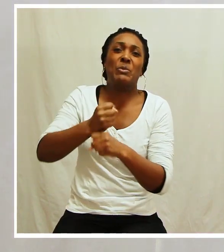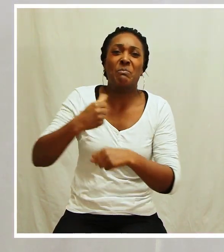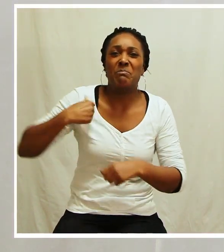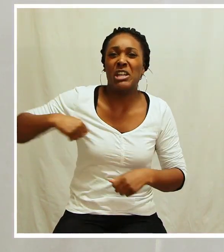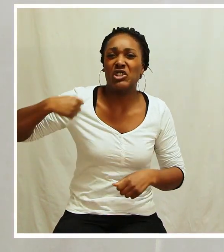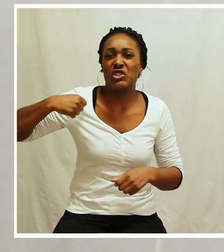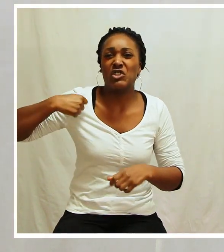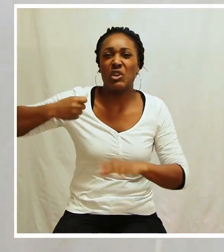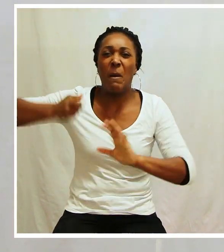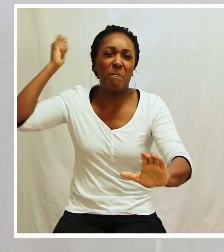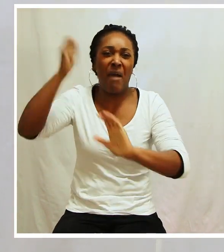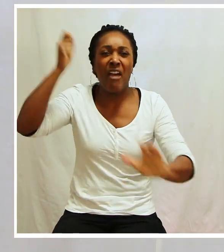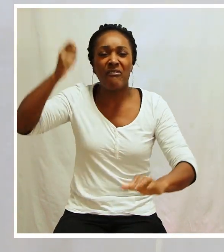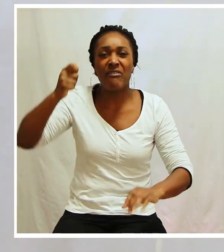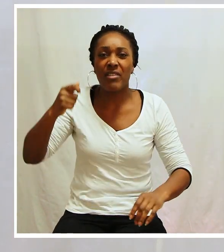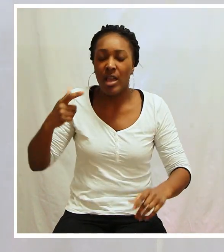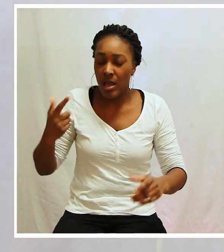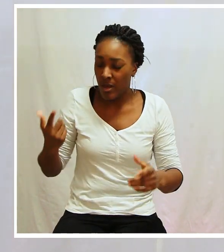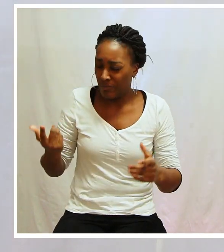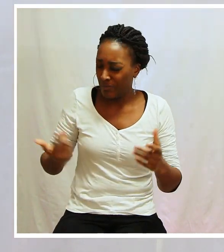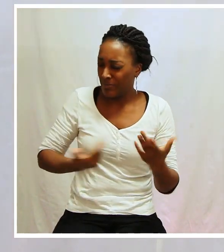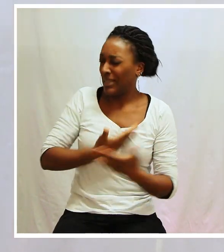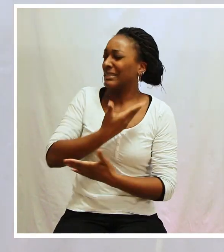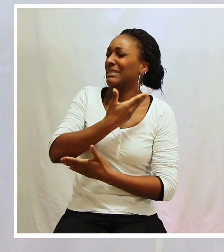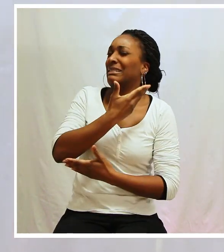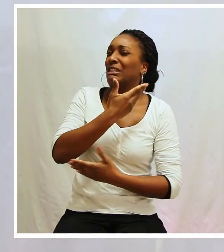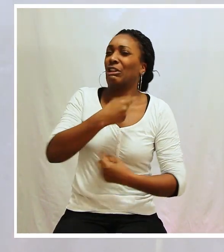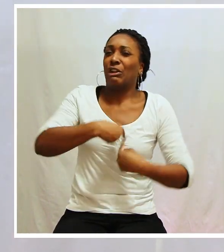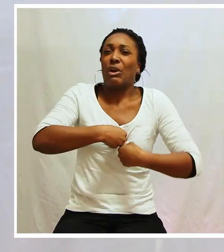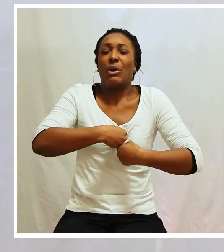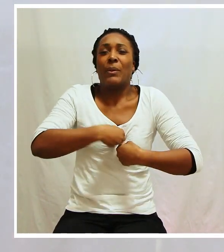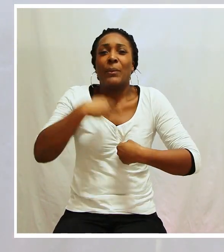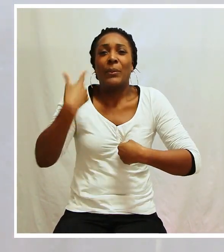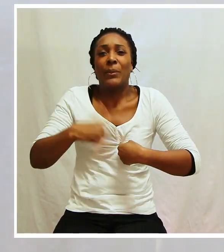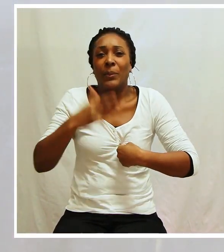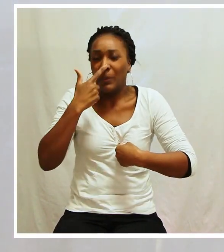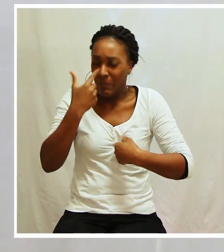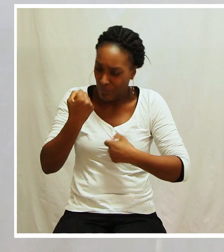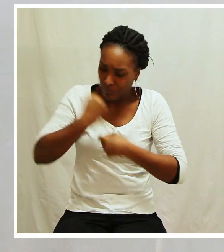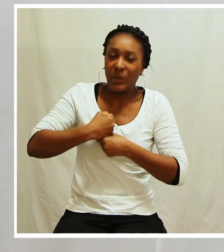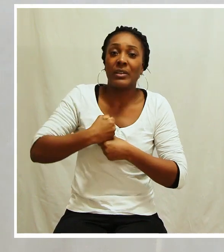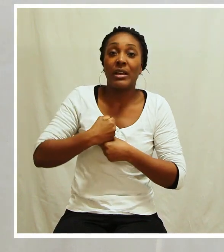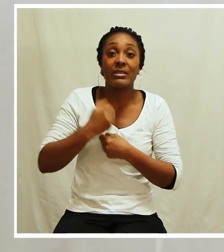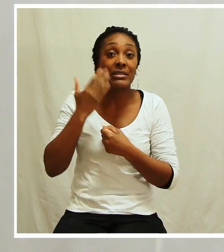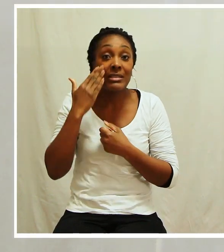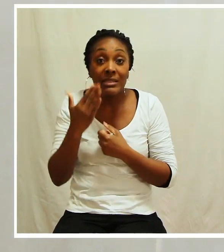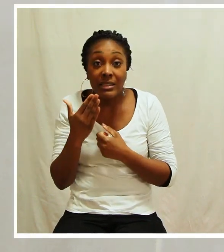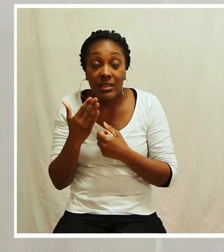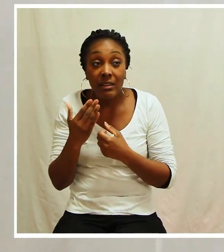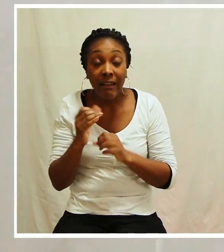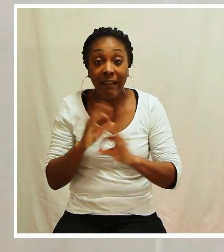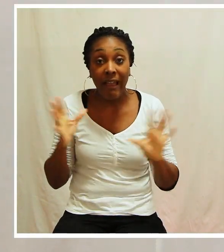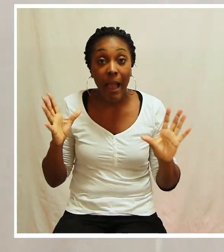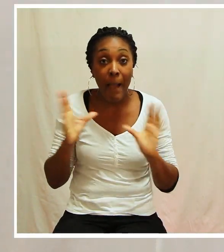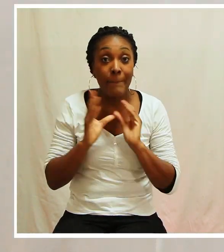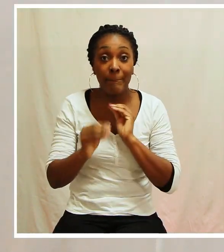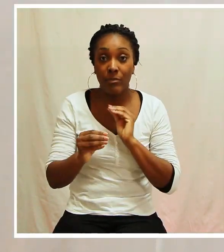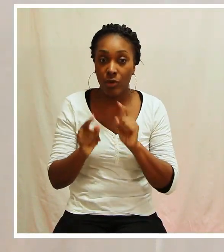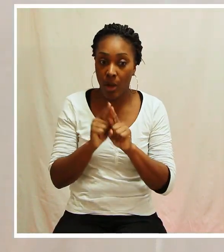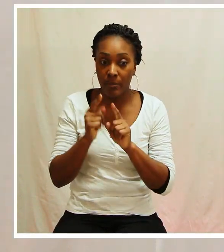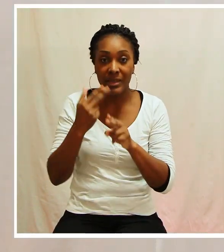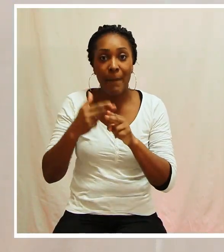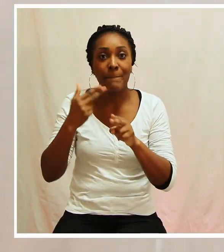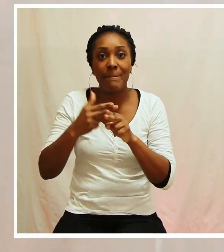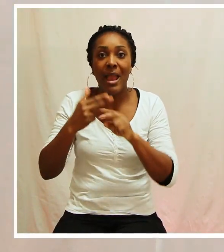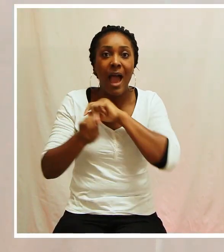méchant qui vient frapper son cœur, et en fait qui le condamne. Et si, eh bien, il n'y a pas de réaction, eh bien, c'est un abus moral parce que il va se détester